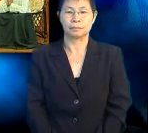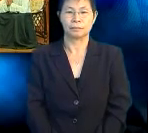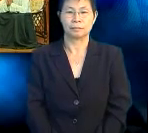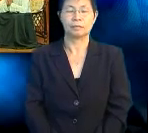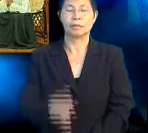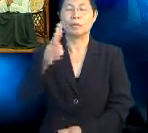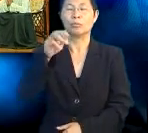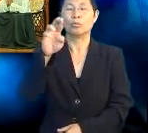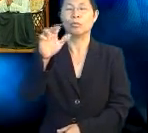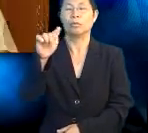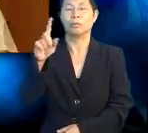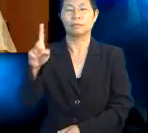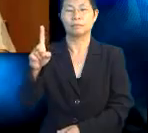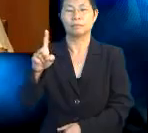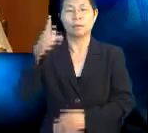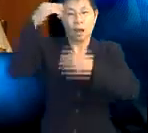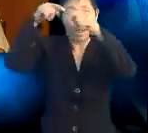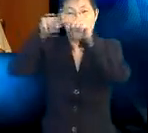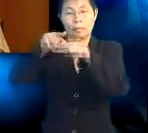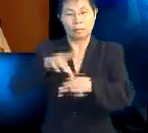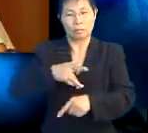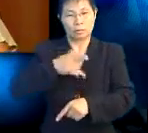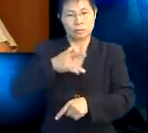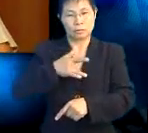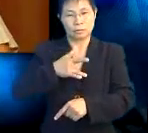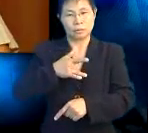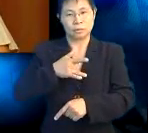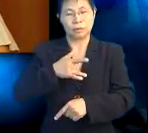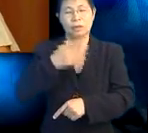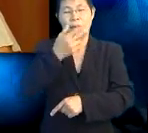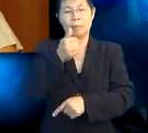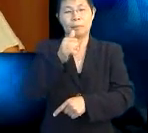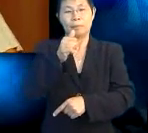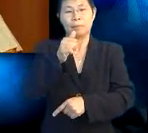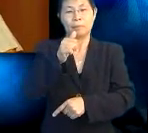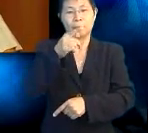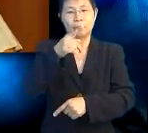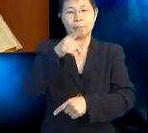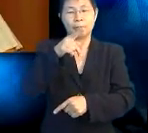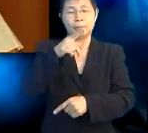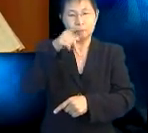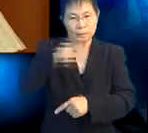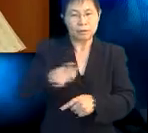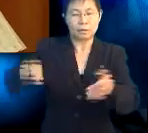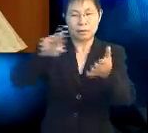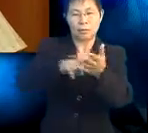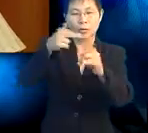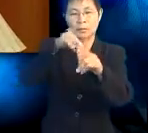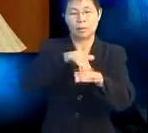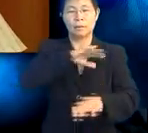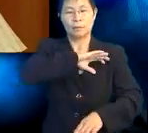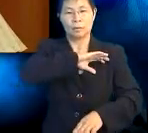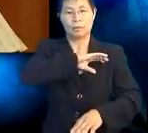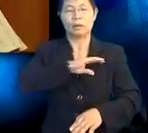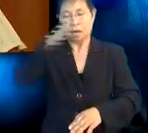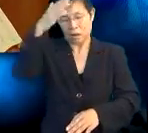Murad, abang rasa perkara seperti ini mesti dilaporkan kepada pihak polis, Murad. Ayah